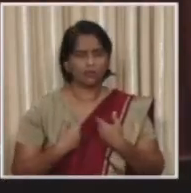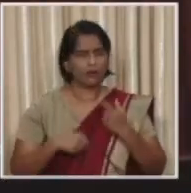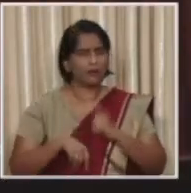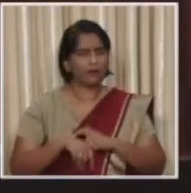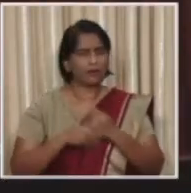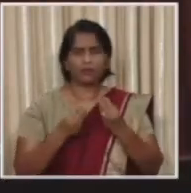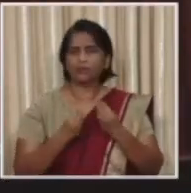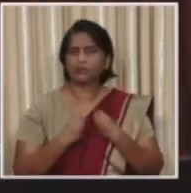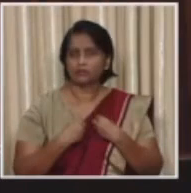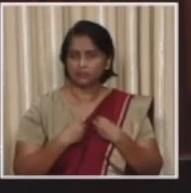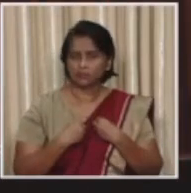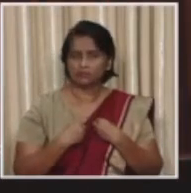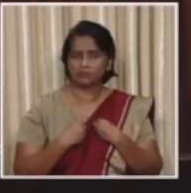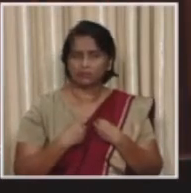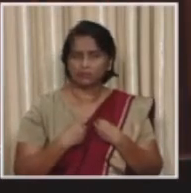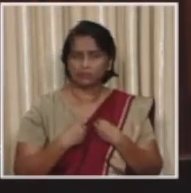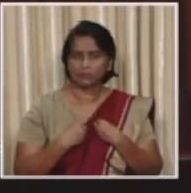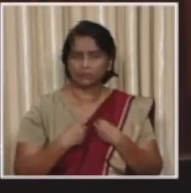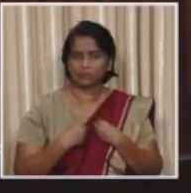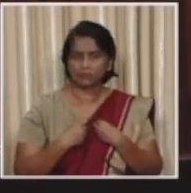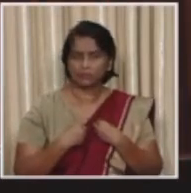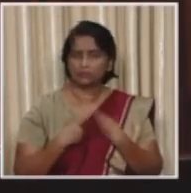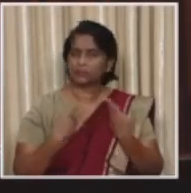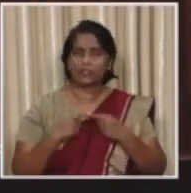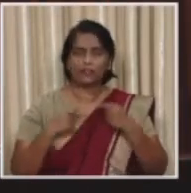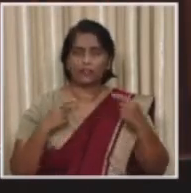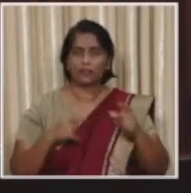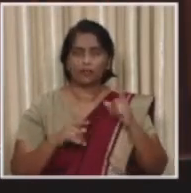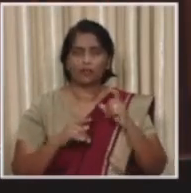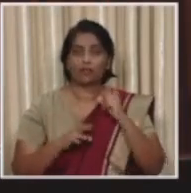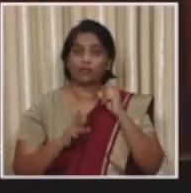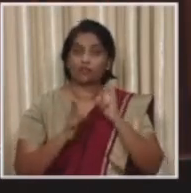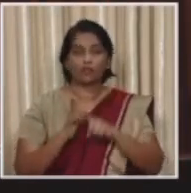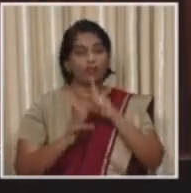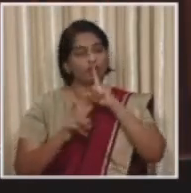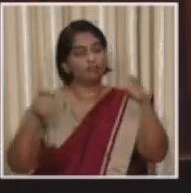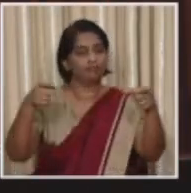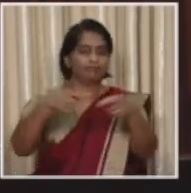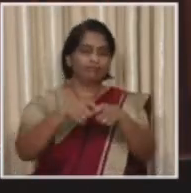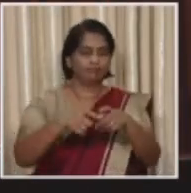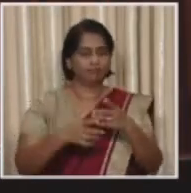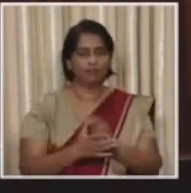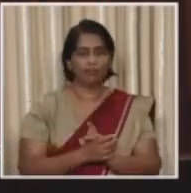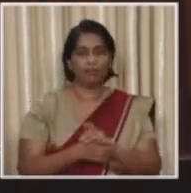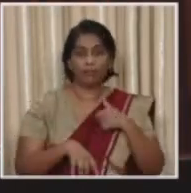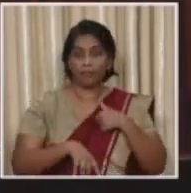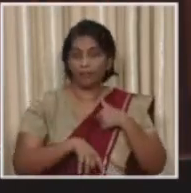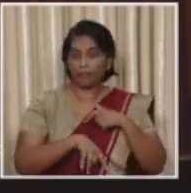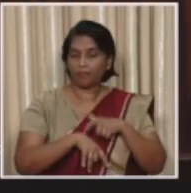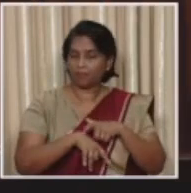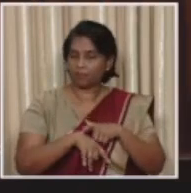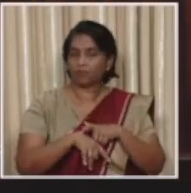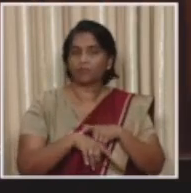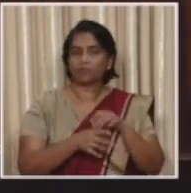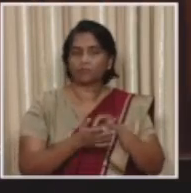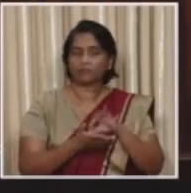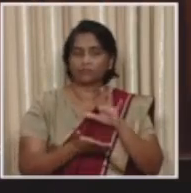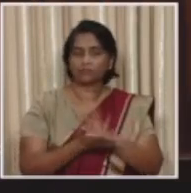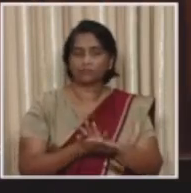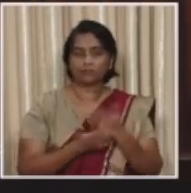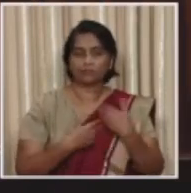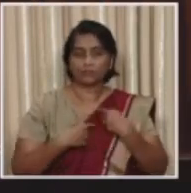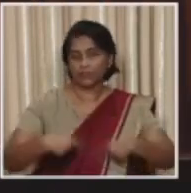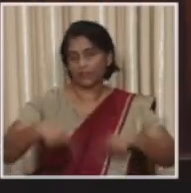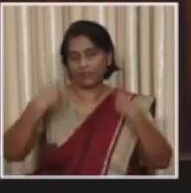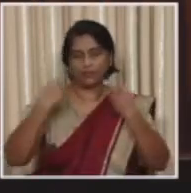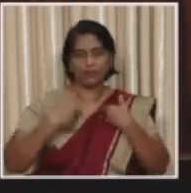වේලාවක්වත් ලබා දෙන්නේ නැත්තම් ඒක මන්ත්‍රීතුමා විපක්ෂයේ සංවිධායකතුමත් එක්ක කතා කරා ගන්න ඕනේ. මෙතන වෙන් කළා දෙනකොට ඒ වෙලාව තමයි තියෙන්නේ. මේක මම වාදයකට